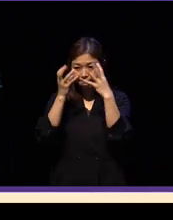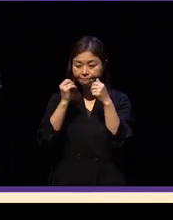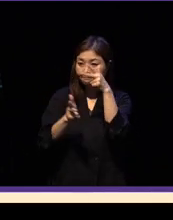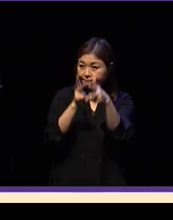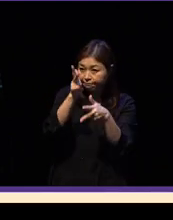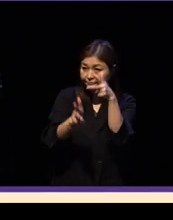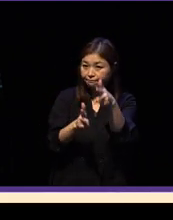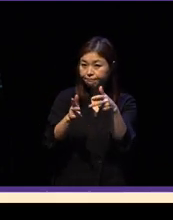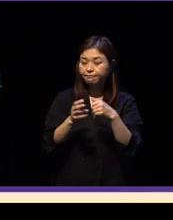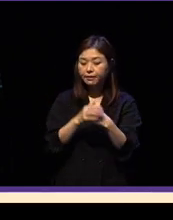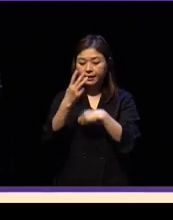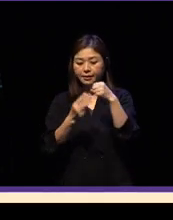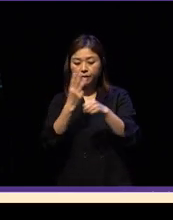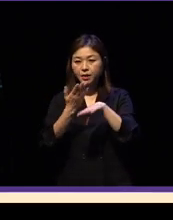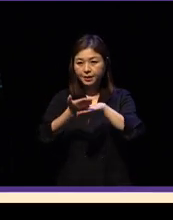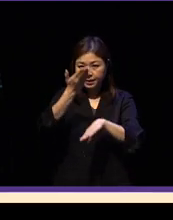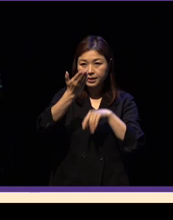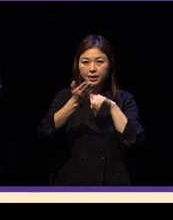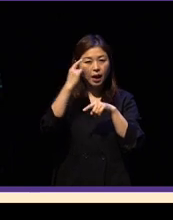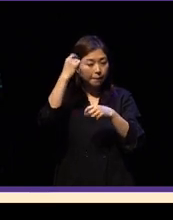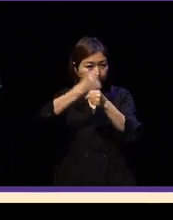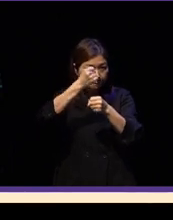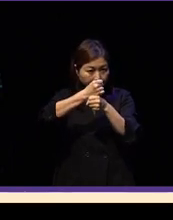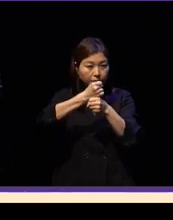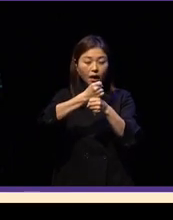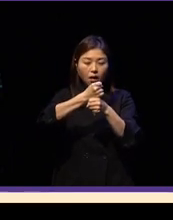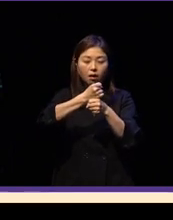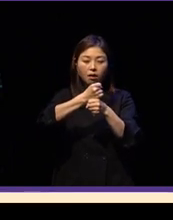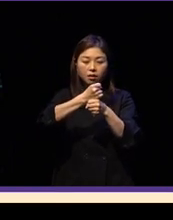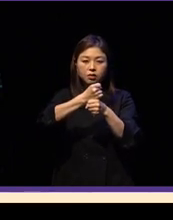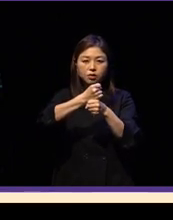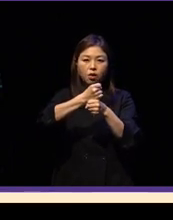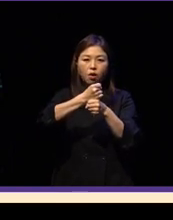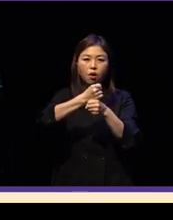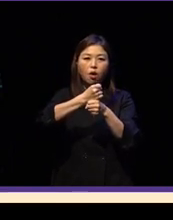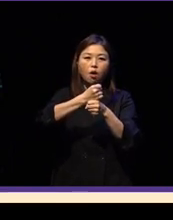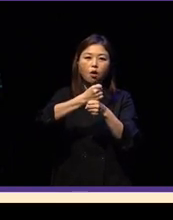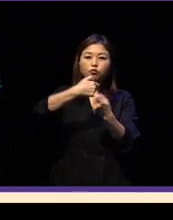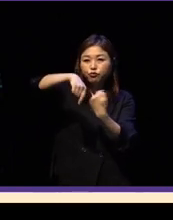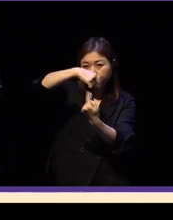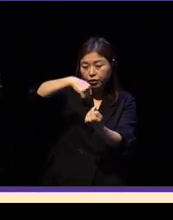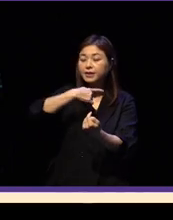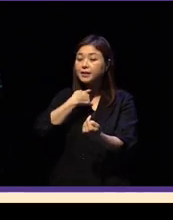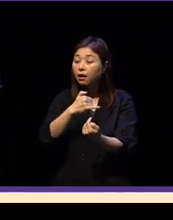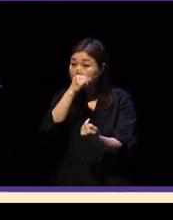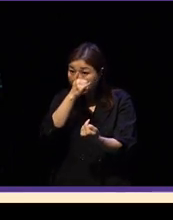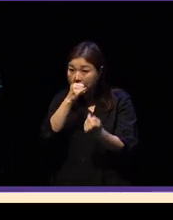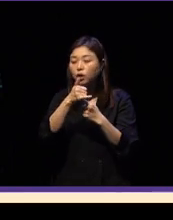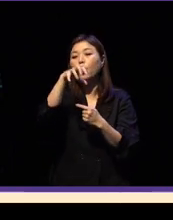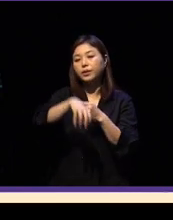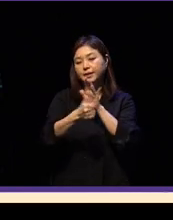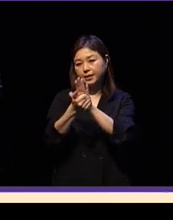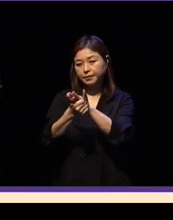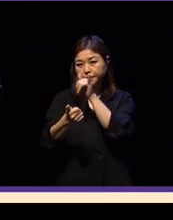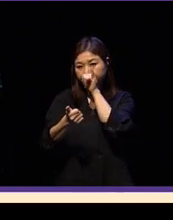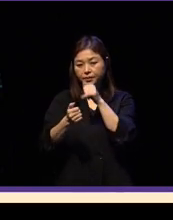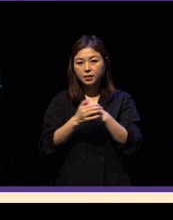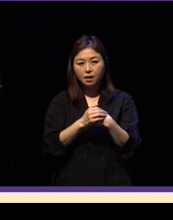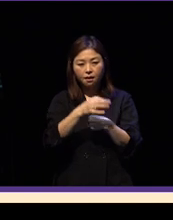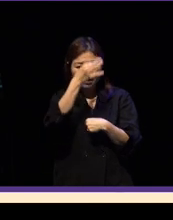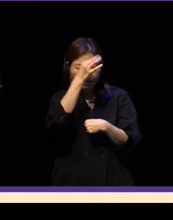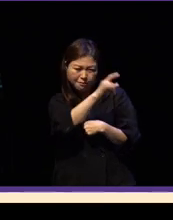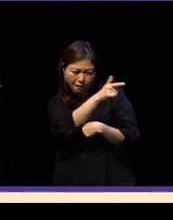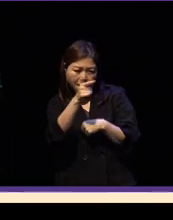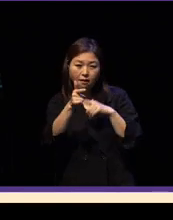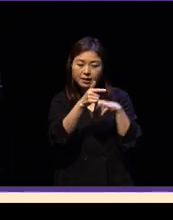신규사업인데요 3년 이상의 상대자 어떤 향유 실적을 가진 공간을 지원할 예정이고 다원적 예술활동이